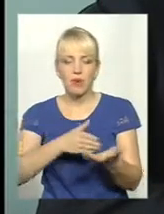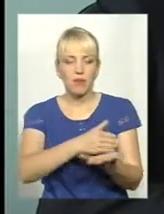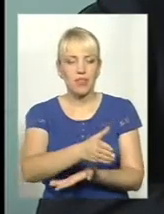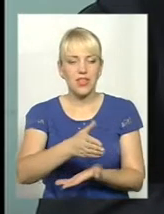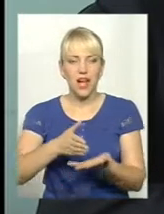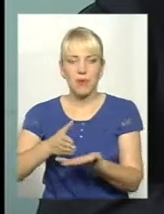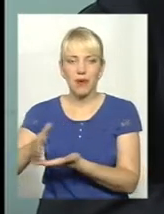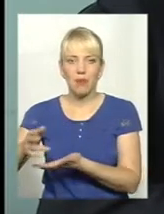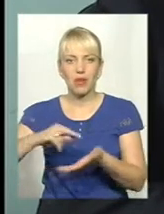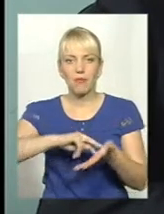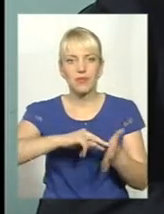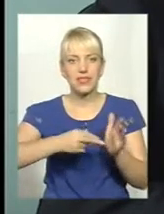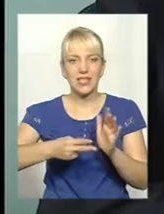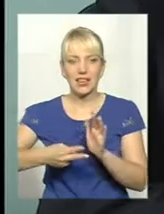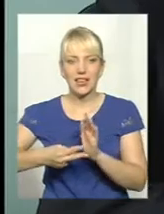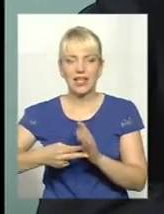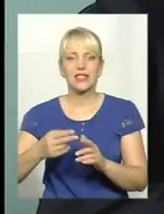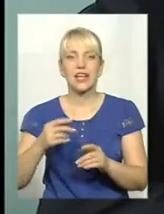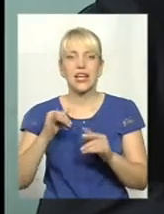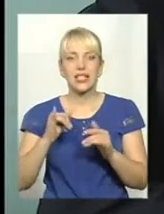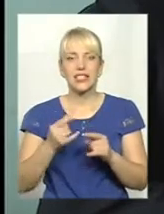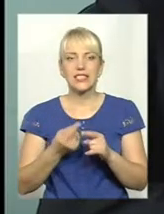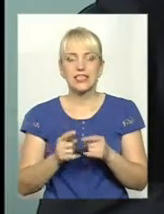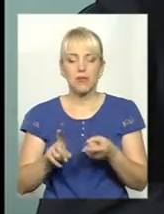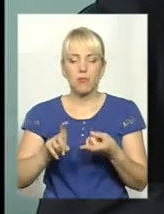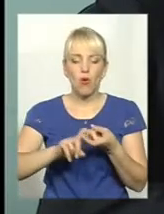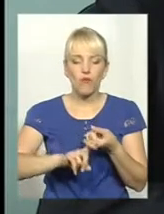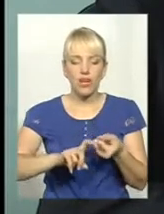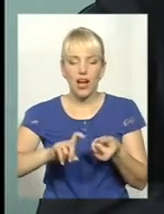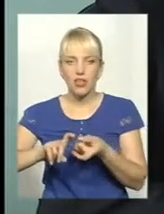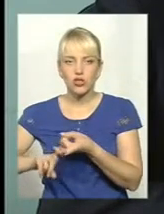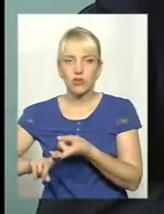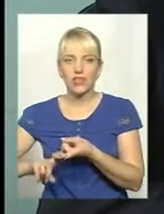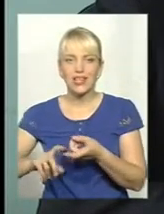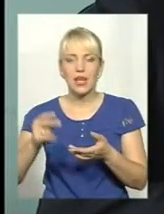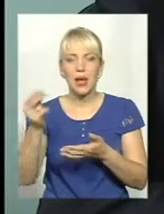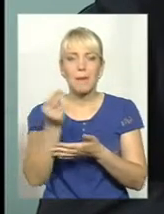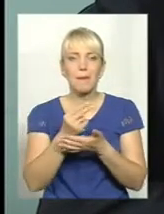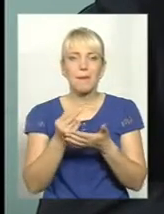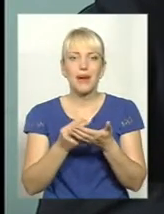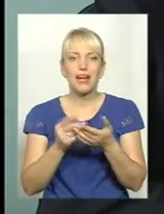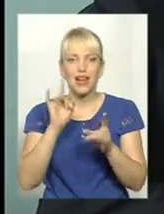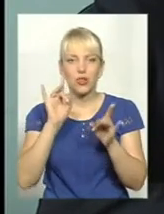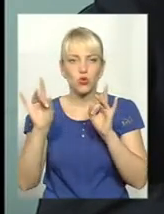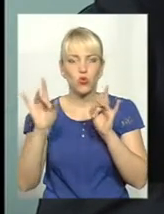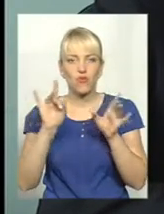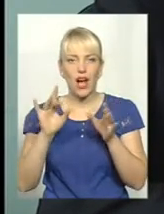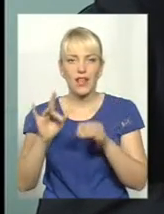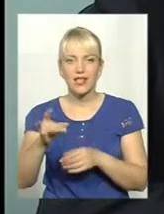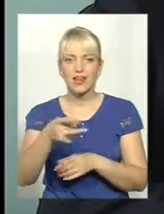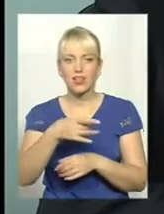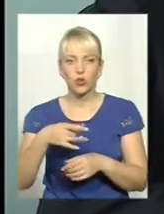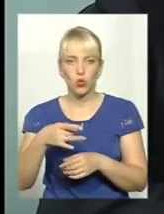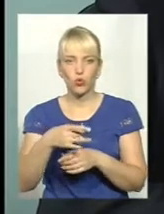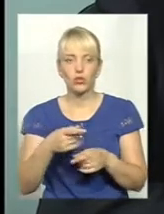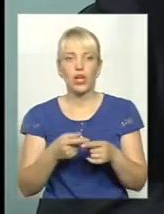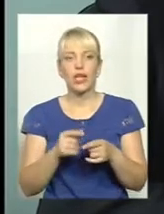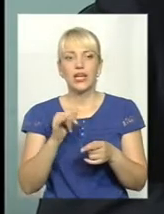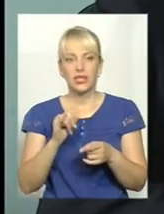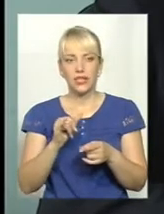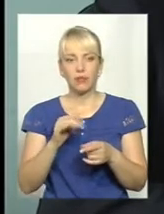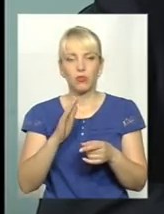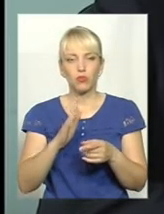вже відбулася одна робоча група, одне засідання. Надалі ми плануємо проводити додаткові фокус-групи вже по окремим